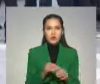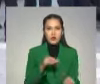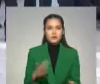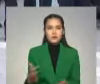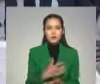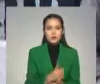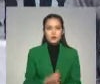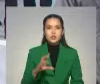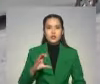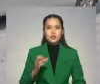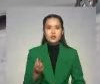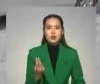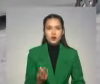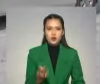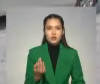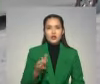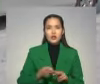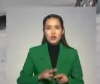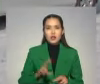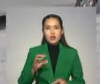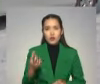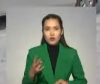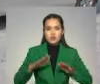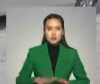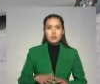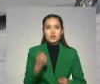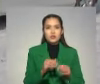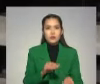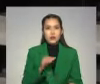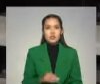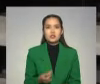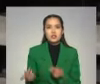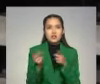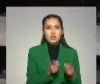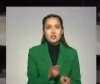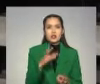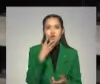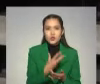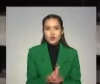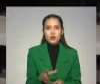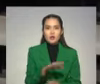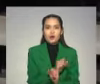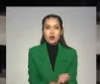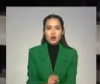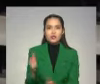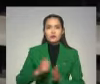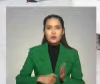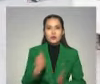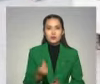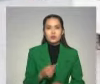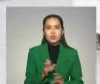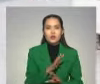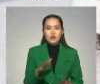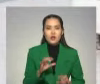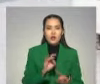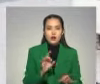возле городского спеццона. По словам водителей, они пытаются легализовать свои машины, но постоянно получают отказ. И причину им, мол, никто